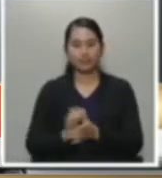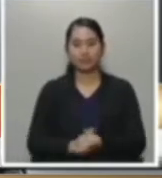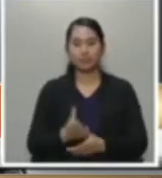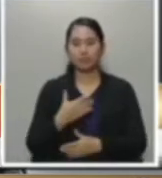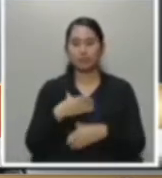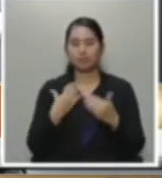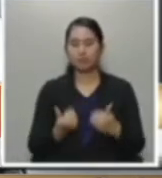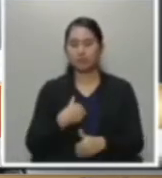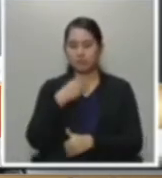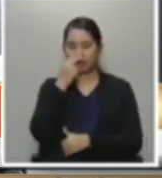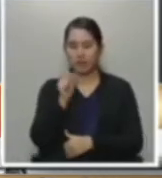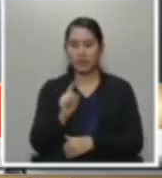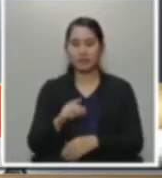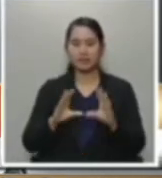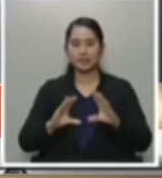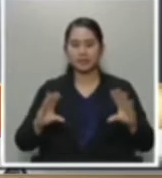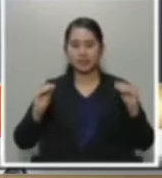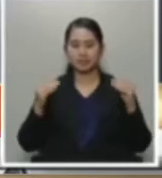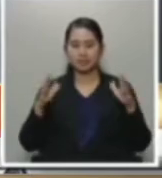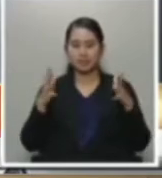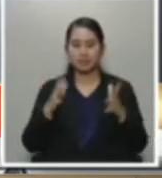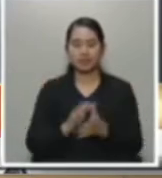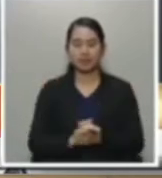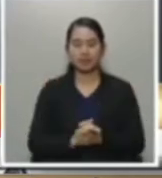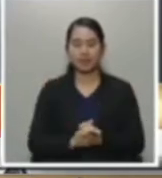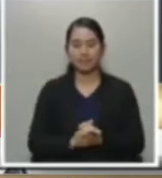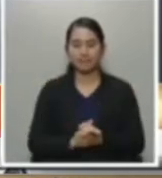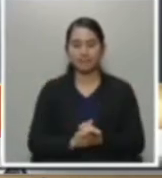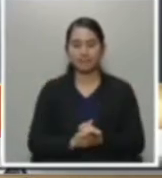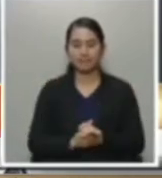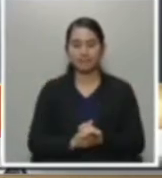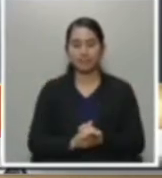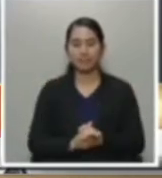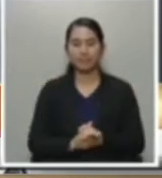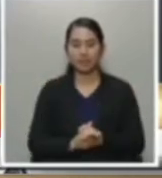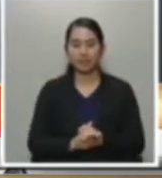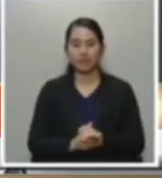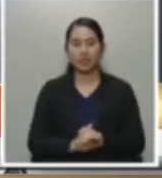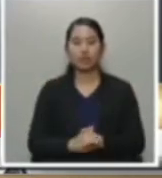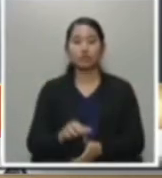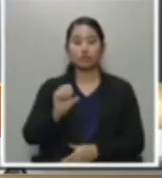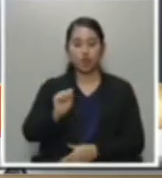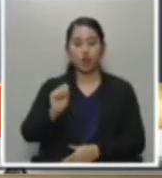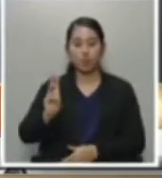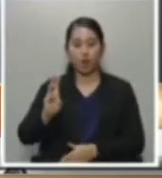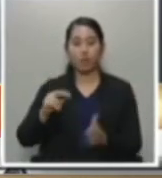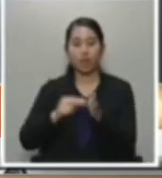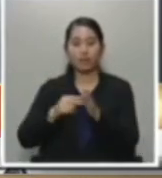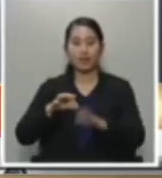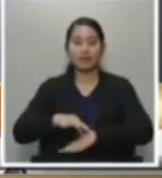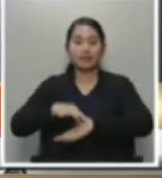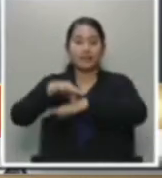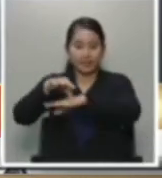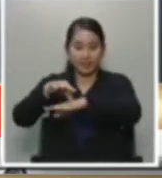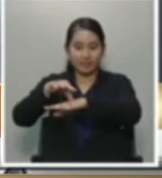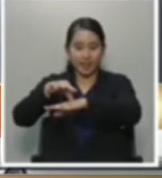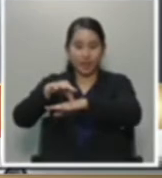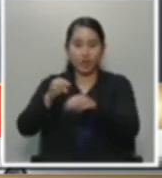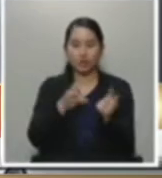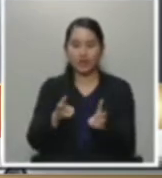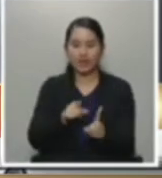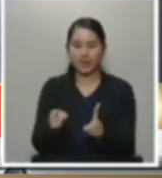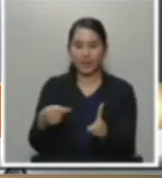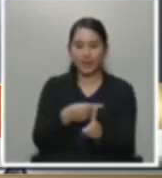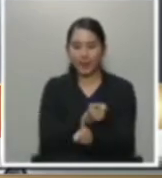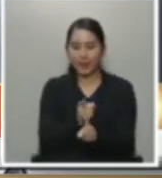มีสภาผู้แทนราษฎรเลยนะครับคือว่าวุฒิสภาเนี่ยเข้ามาจากการแต่งตั้งโดยทางอ้อมเนี่ย250คน